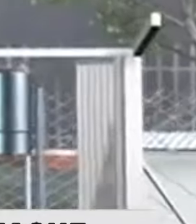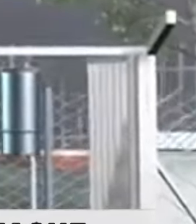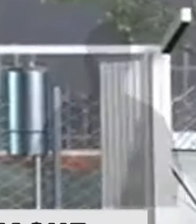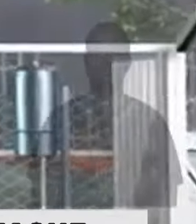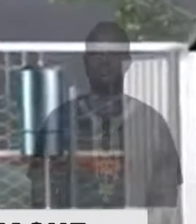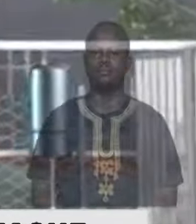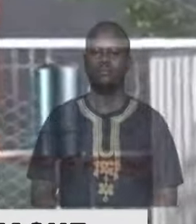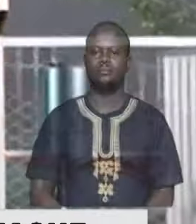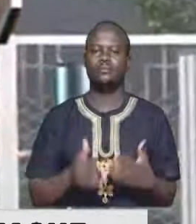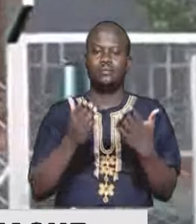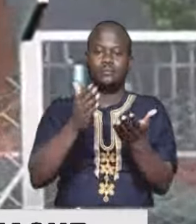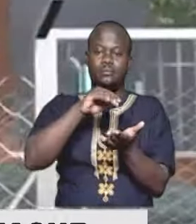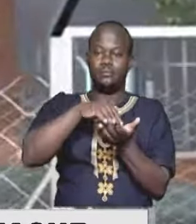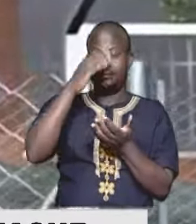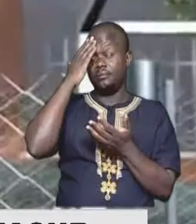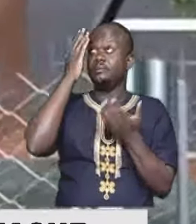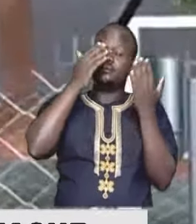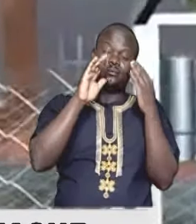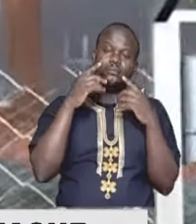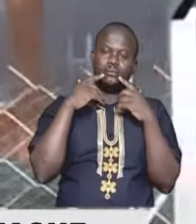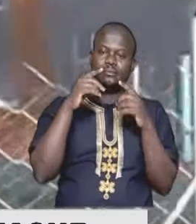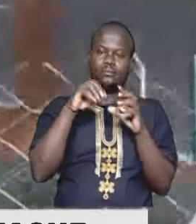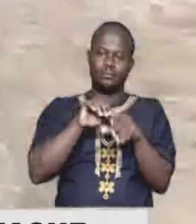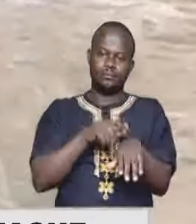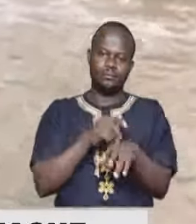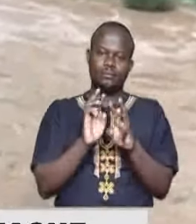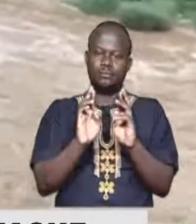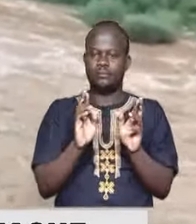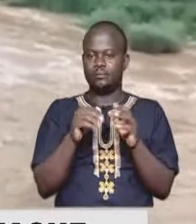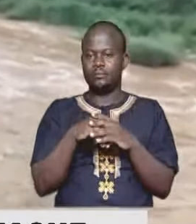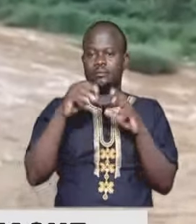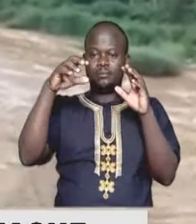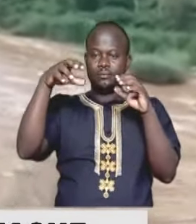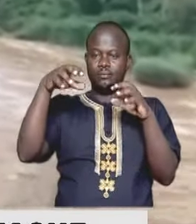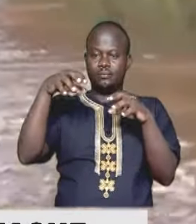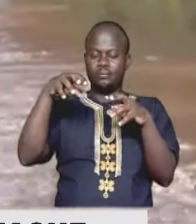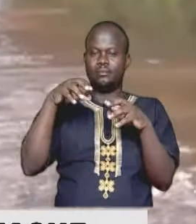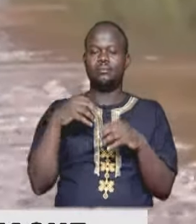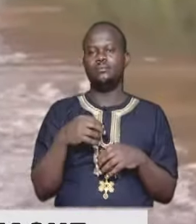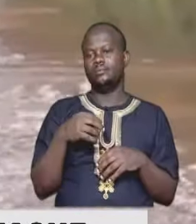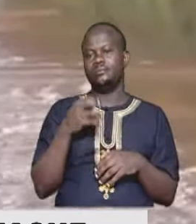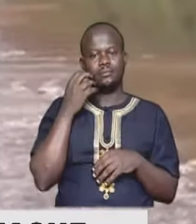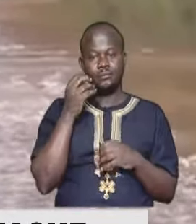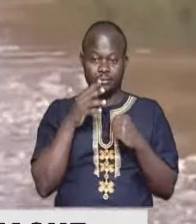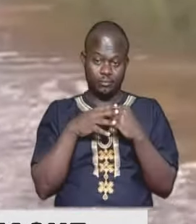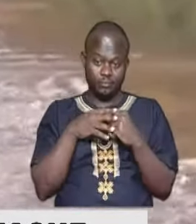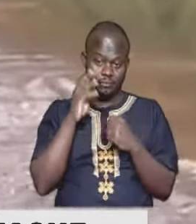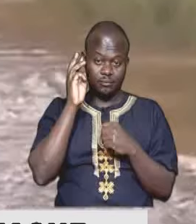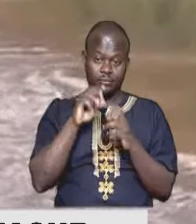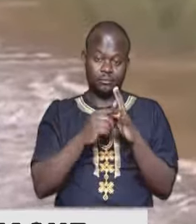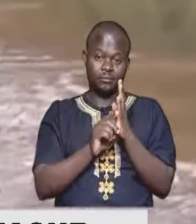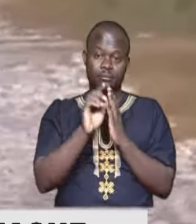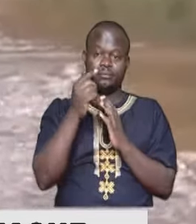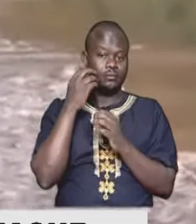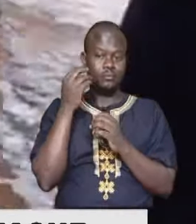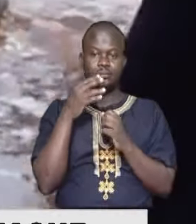Ibi ikigo cy'ubumenyi bw'ikirere kirabivuga mu gihe hitegurwa igwa ry'imvura y'umuhindo. Biteganijwe ko izagwa guhera tariki ya